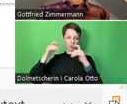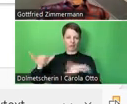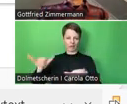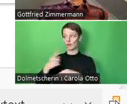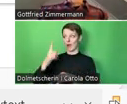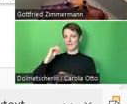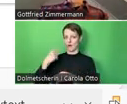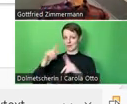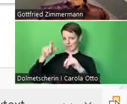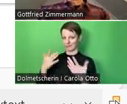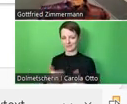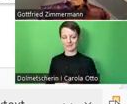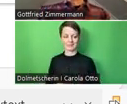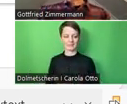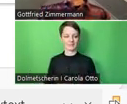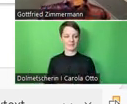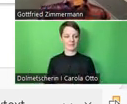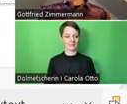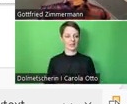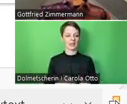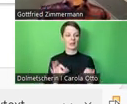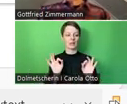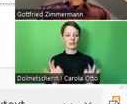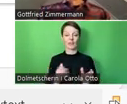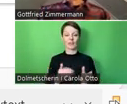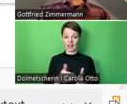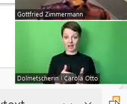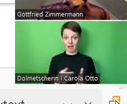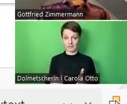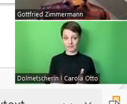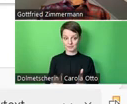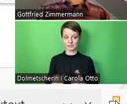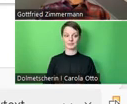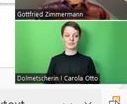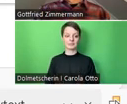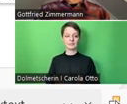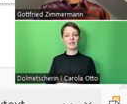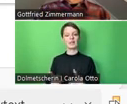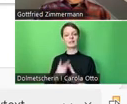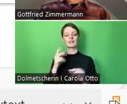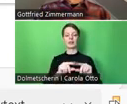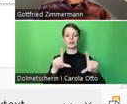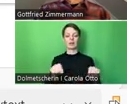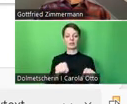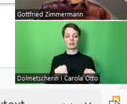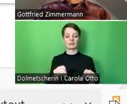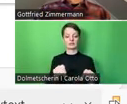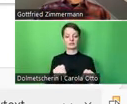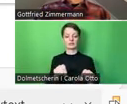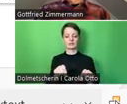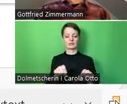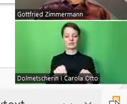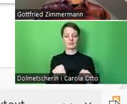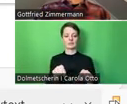Und dann, wenn ich jetzt weitergehe mit dem Screenreader, dann gibt es nochmal ein Bild. Das sieht zwar aus, als wäre das darüber,